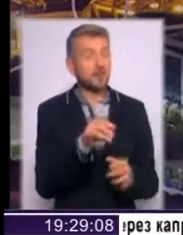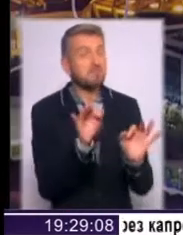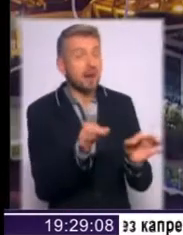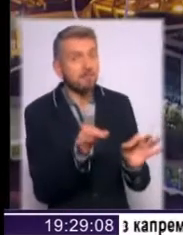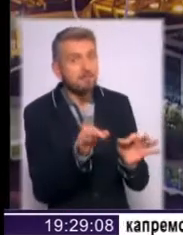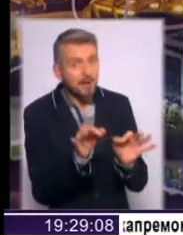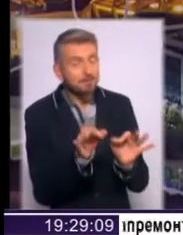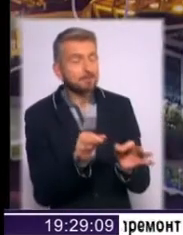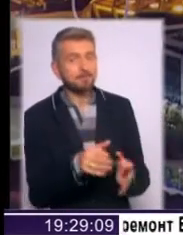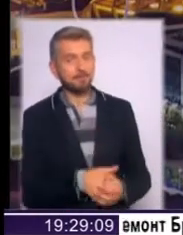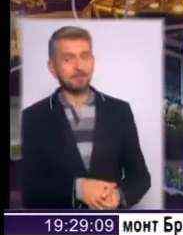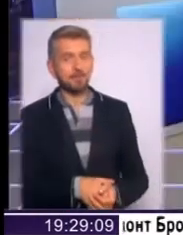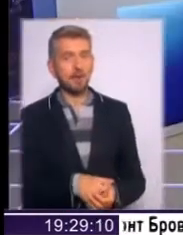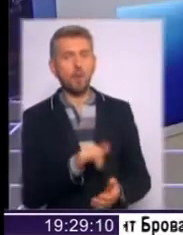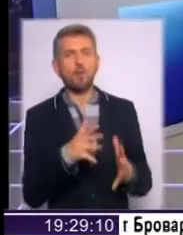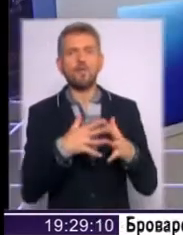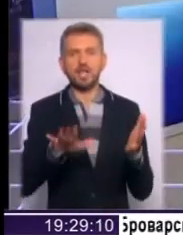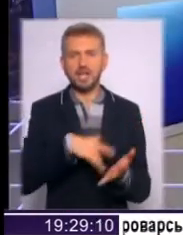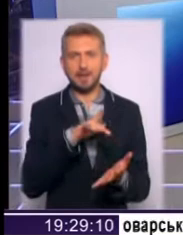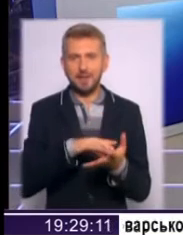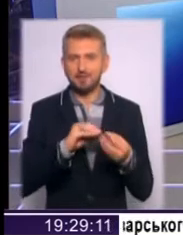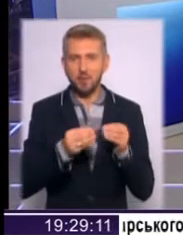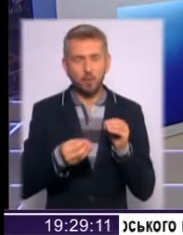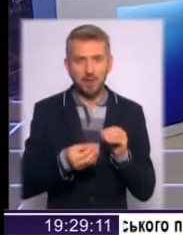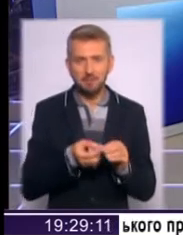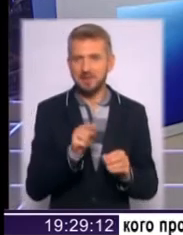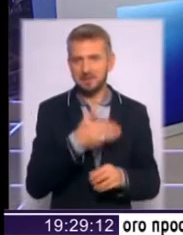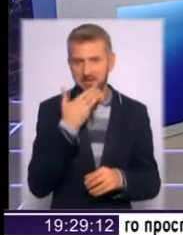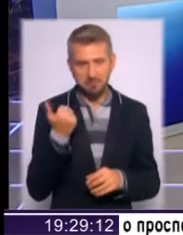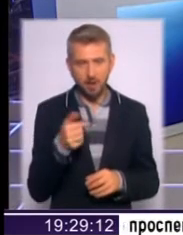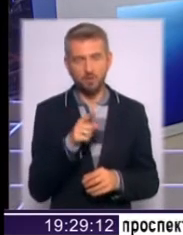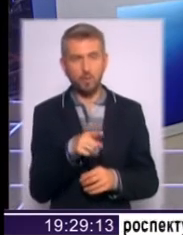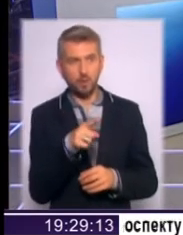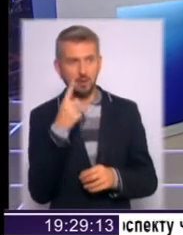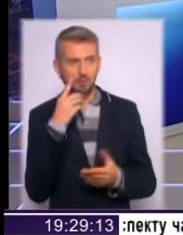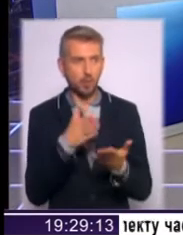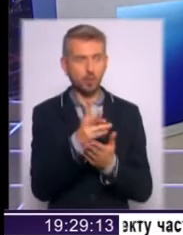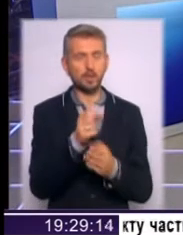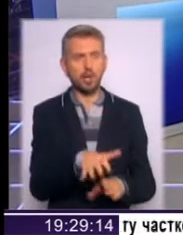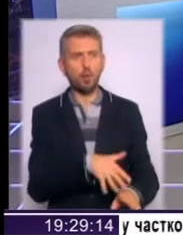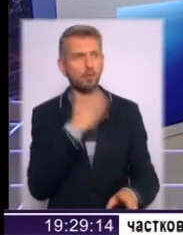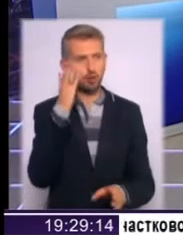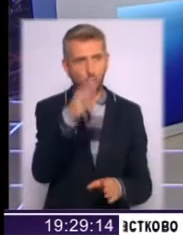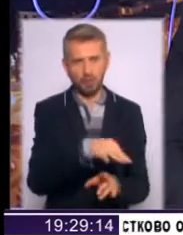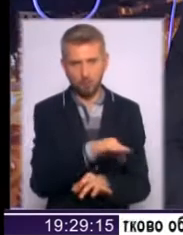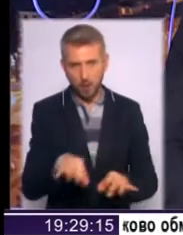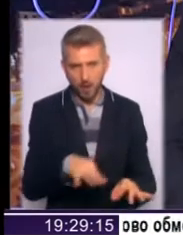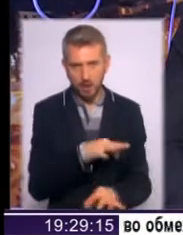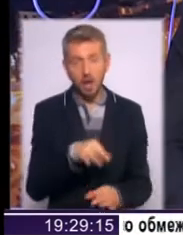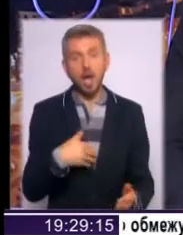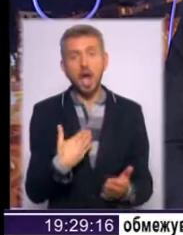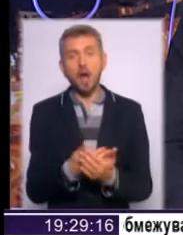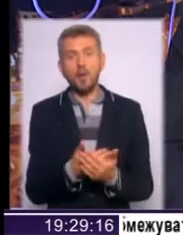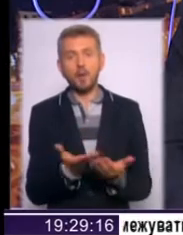правильно зачепили, тобто у великих міст проблем з цим немає, вони орієнтовані на довгострокові проекти. А от